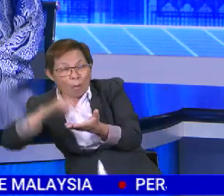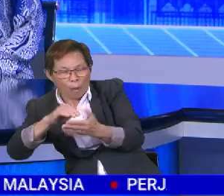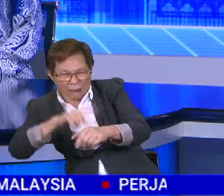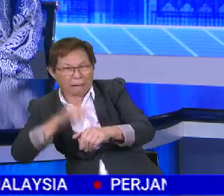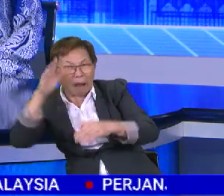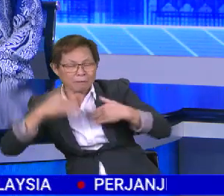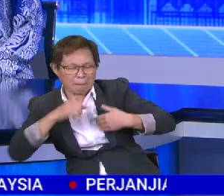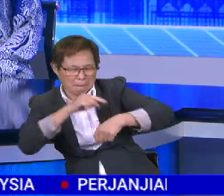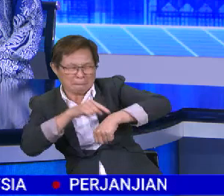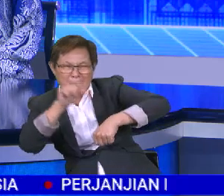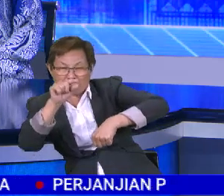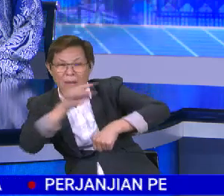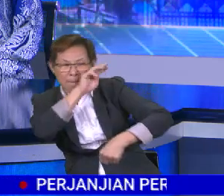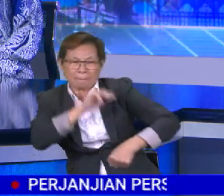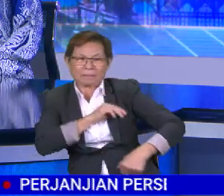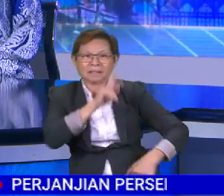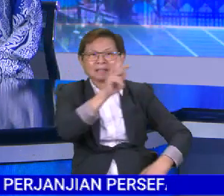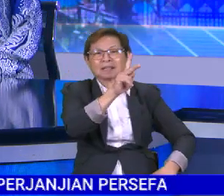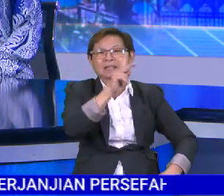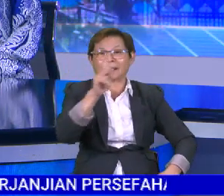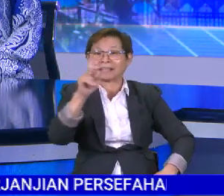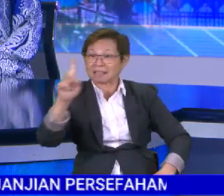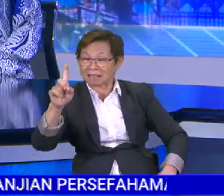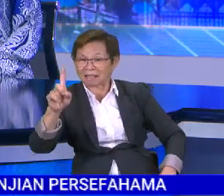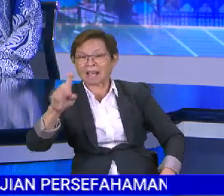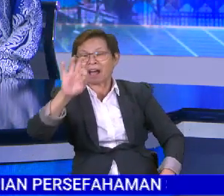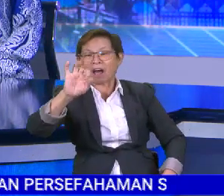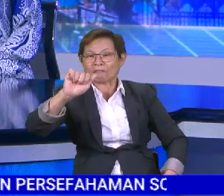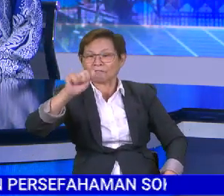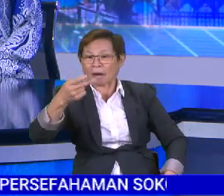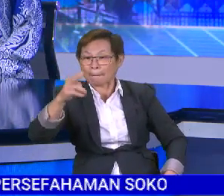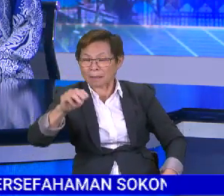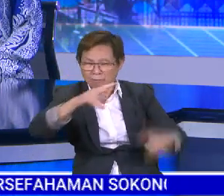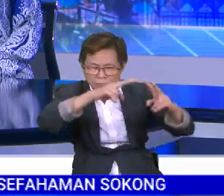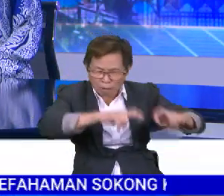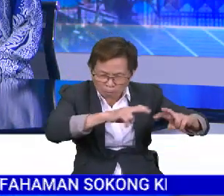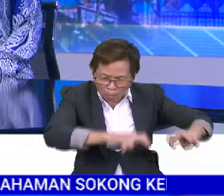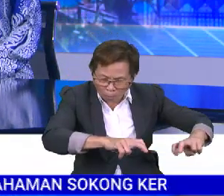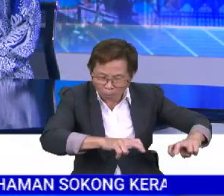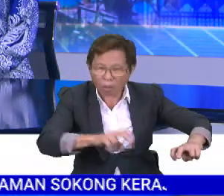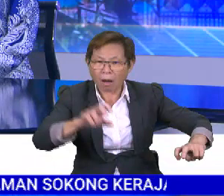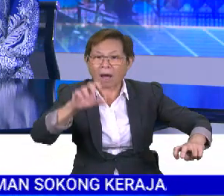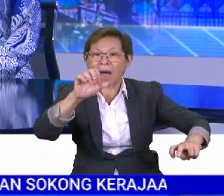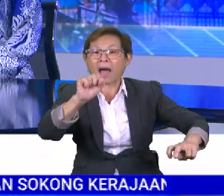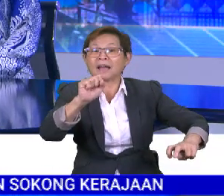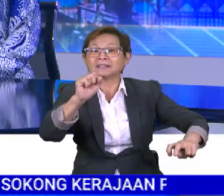dalam masa cedekan menurut menteri komunikasi dan digital Fahmi fasil kajian dilaksanakan